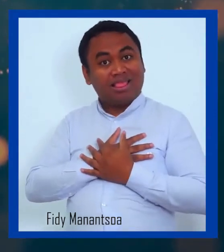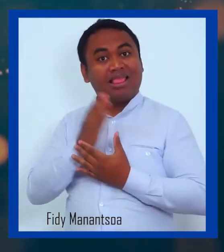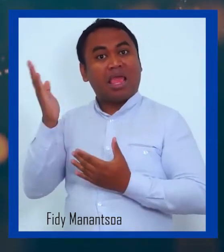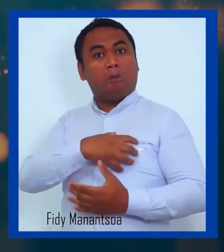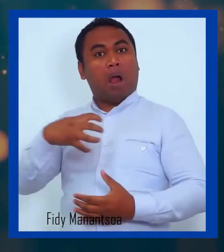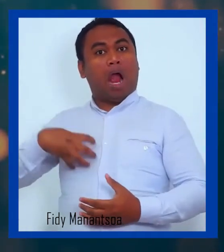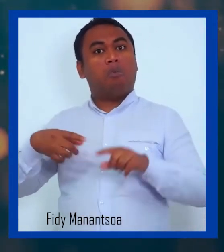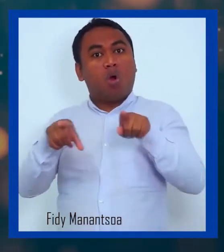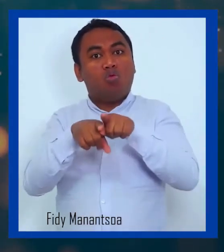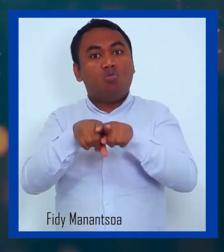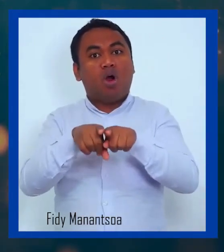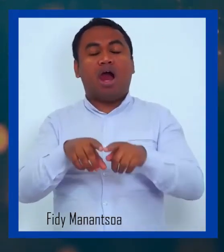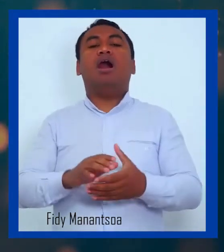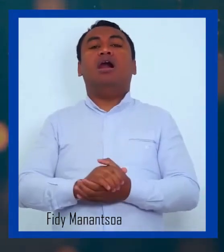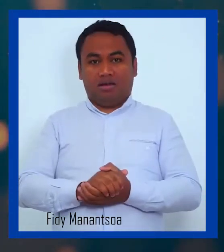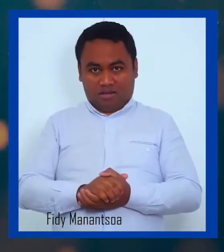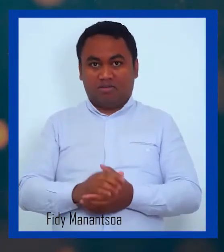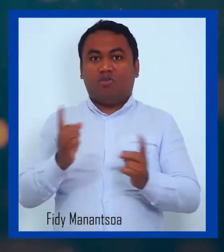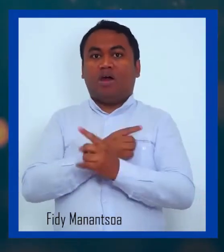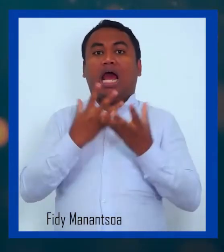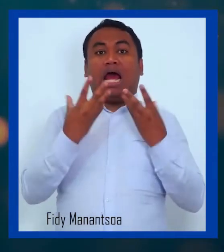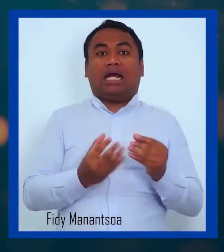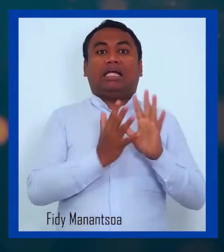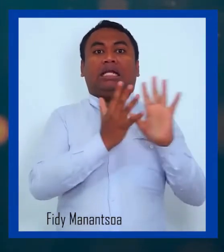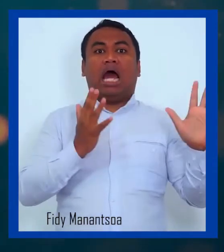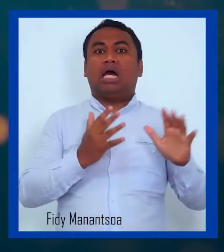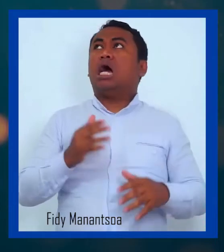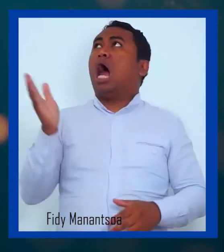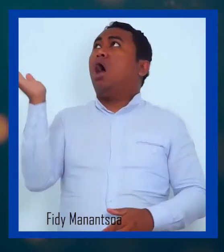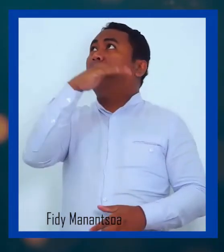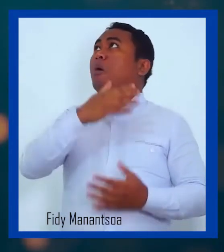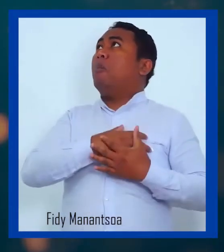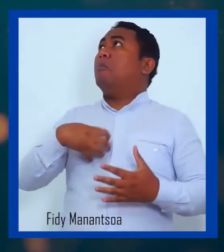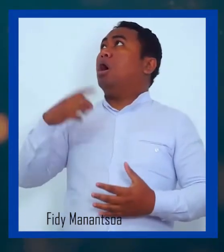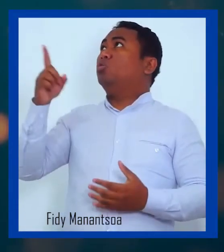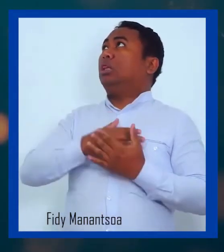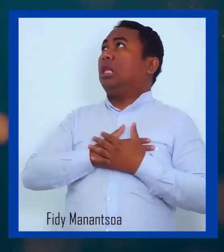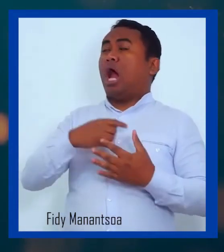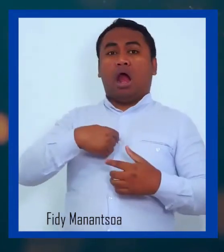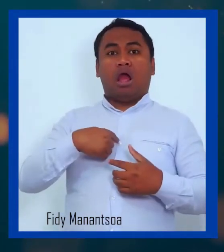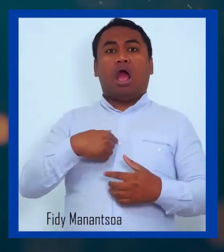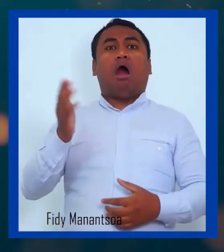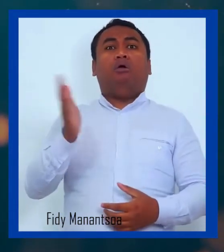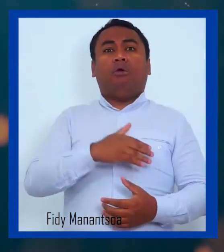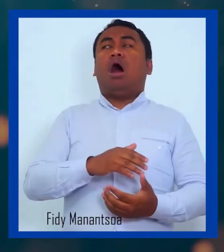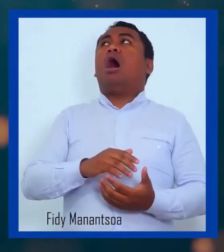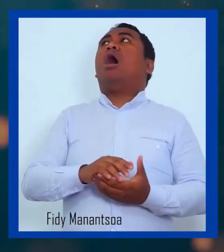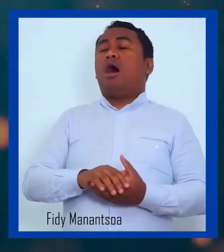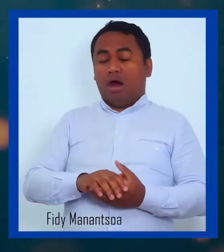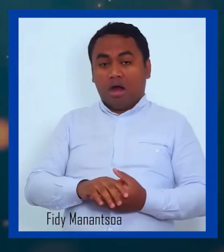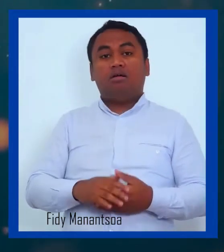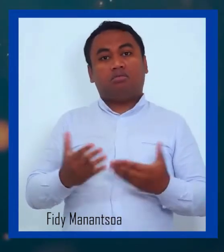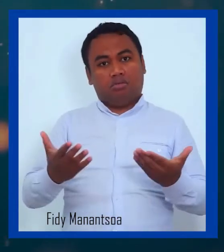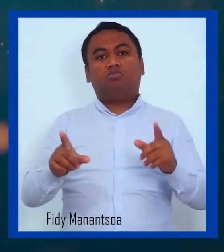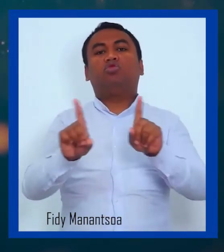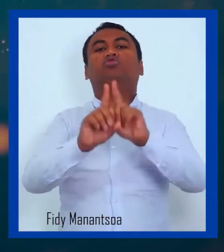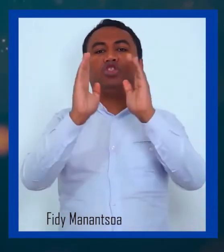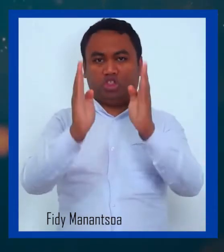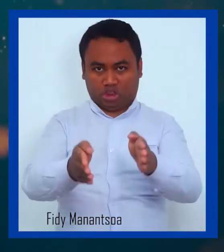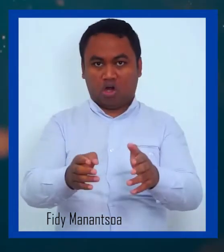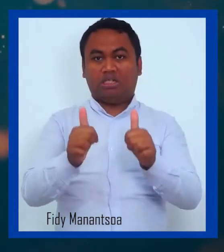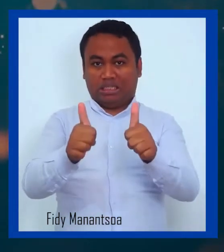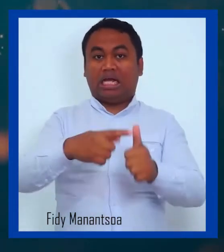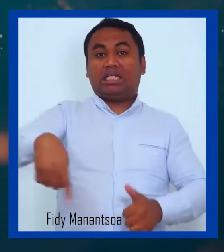mamany izy. Ary tena fitiavana ngeza be satria resy lahatra izy aloha ny amin'ilay fitiavan'ilay mamany azy. Dia tahaka izany koa tsika ry